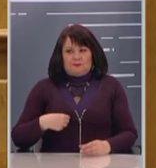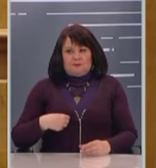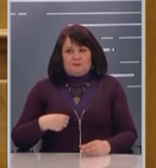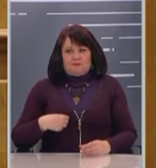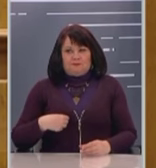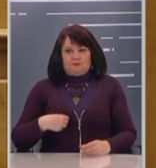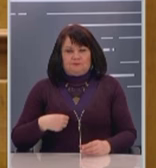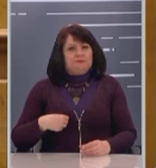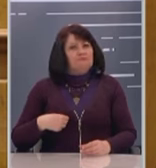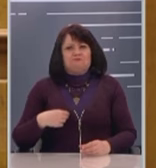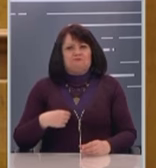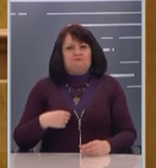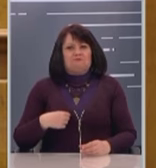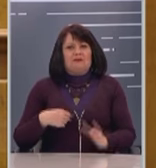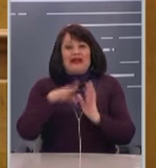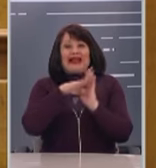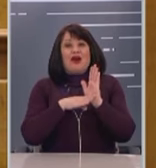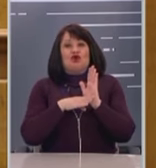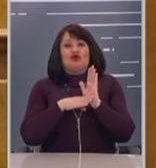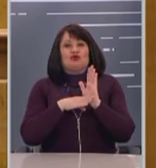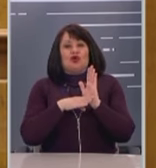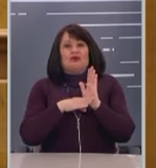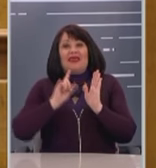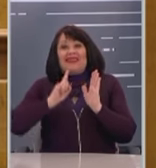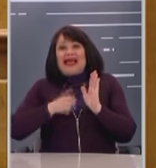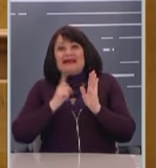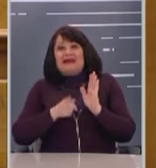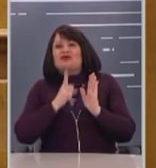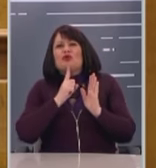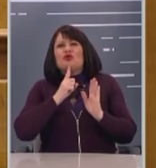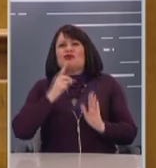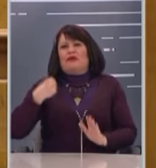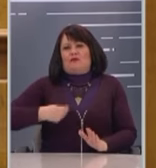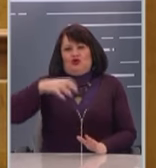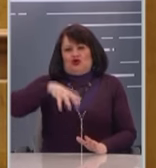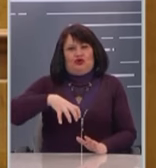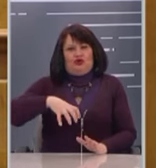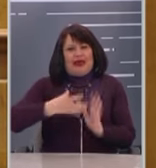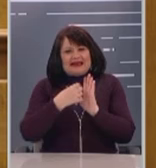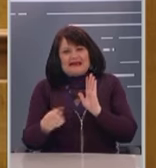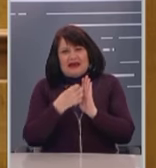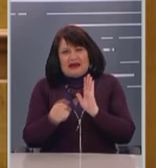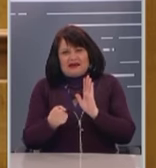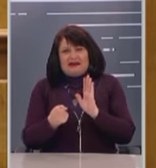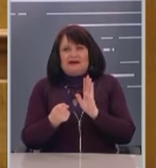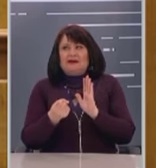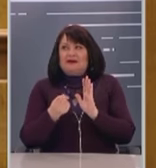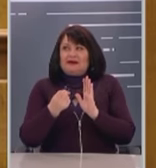χωρίς να υπόκειται σχεδόν σε κανένα κανονισμό και σε καμία διάταξη από αυτές που ισχύουν στο δημόσιο τομέα και επί 20 και πλέον